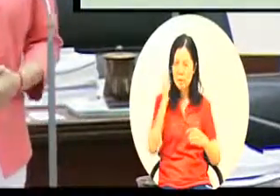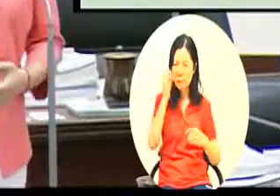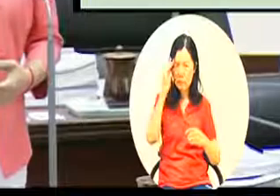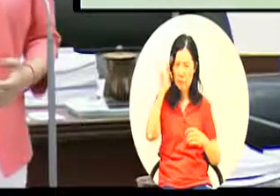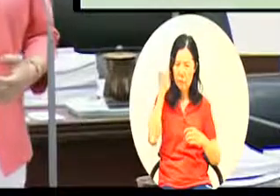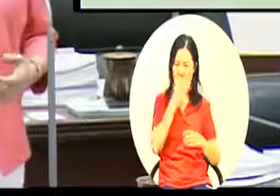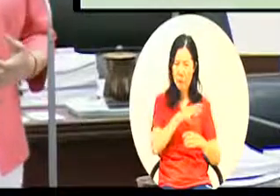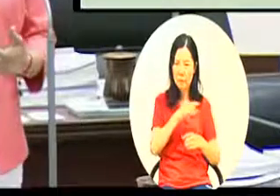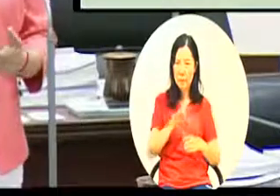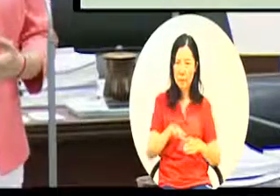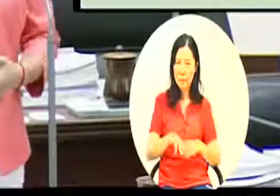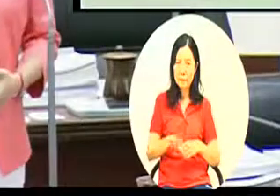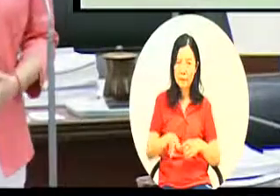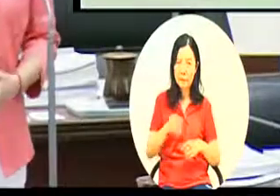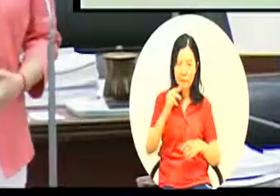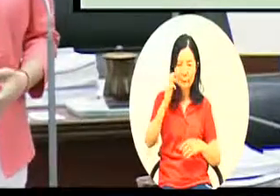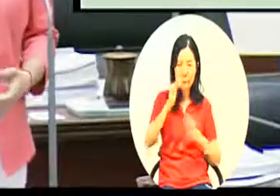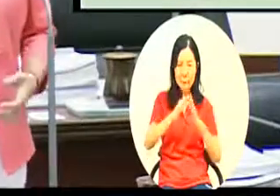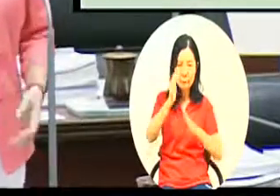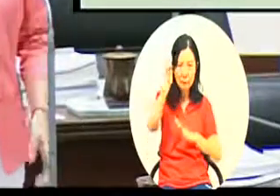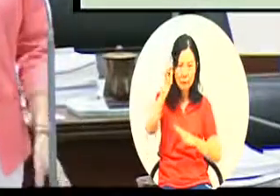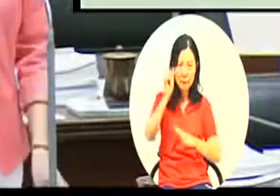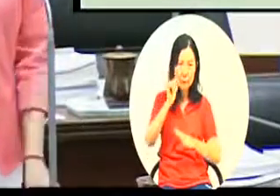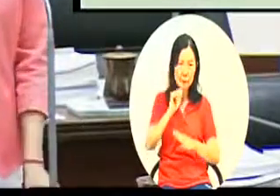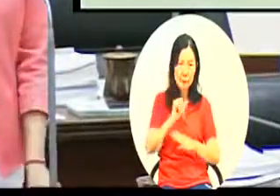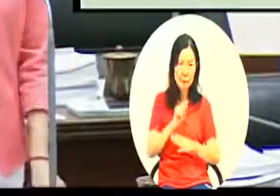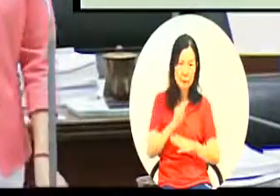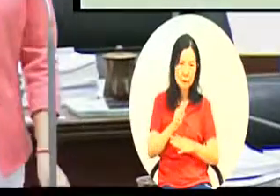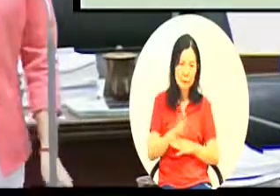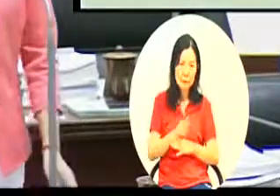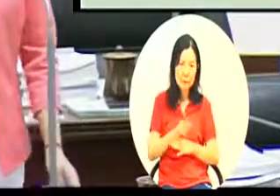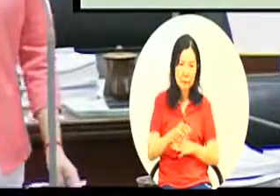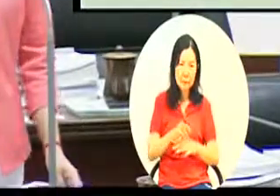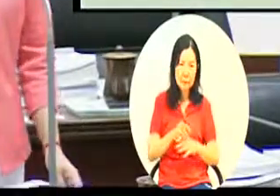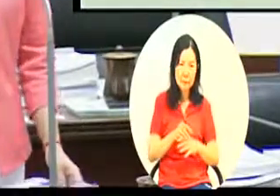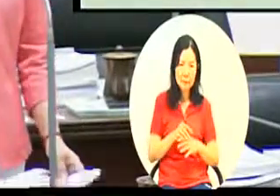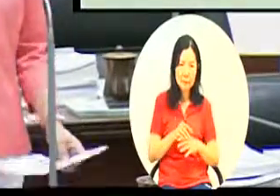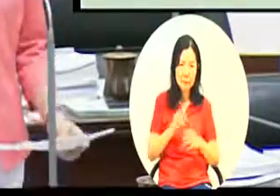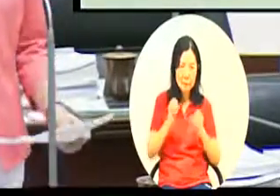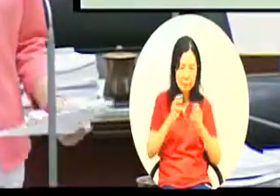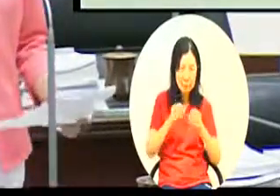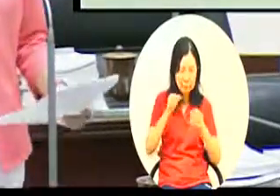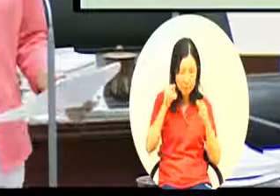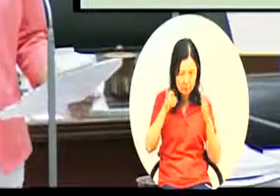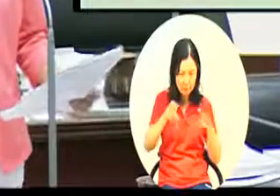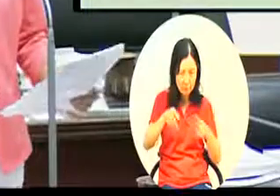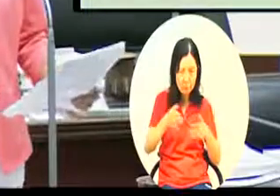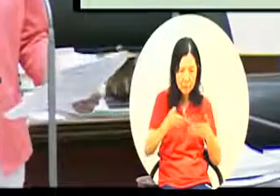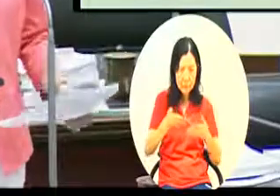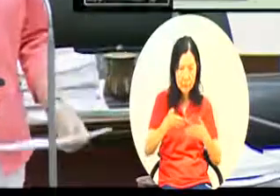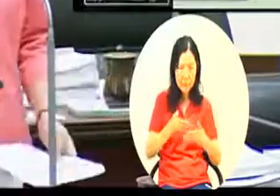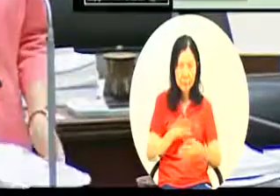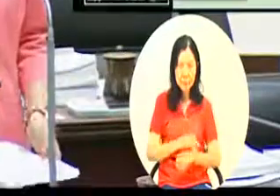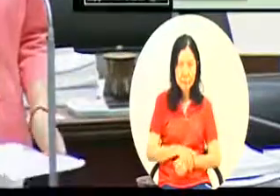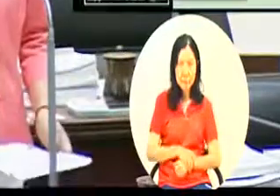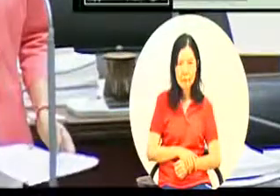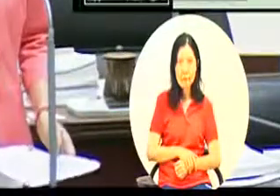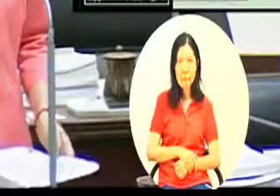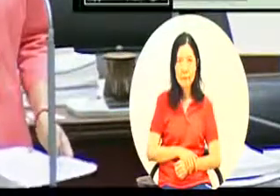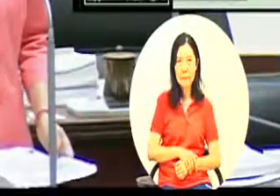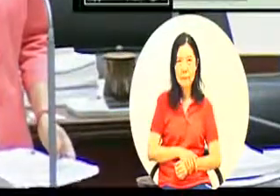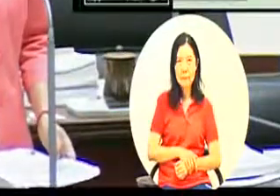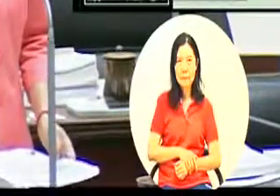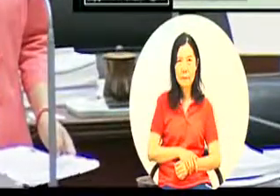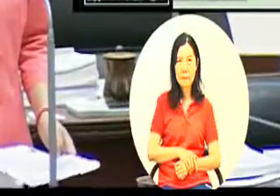这边呢啊，好，请市长这边呢能够专门讨论这个事情哈。